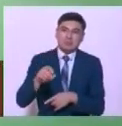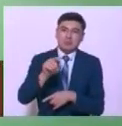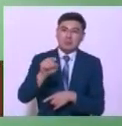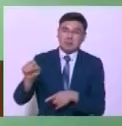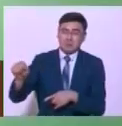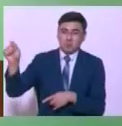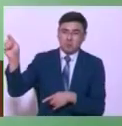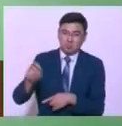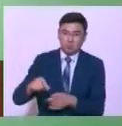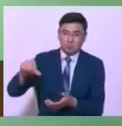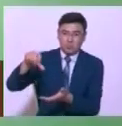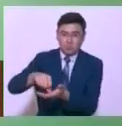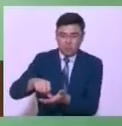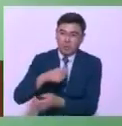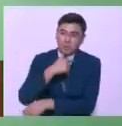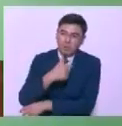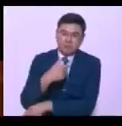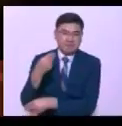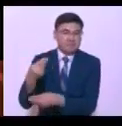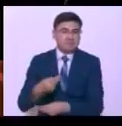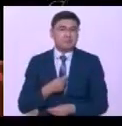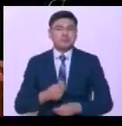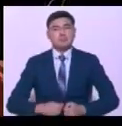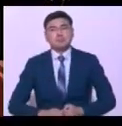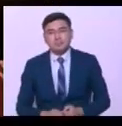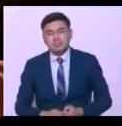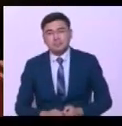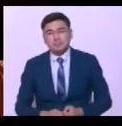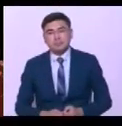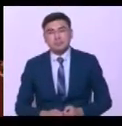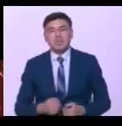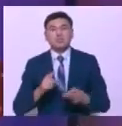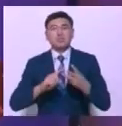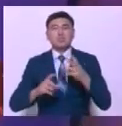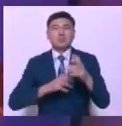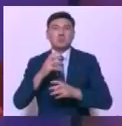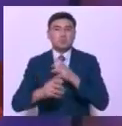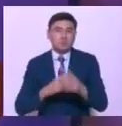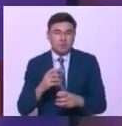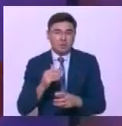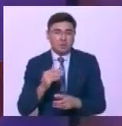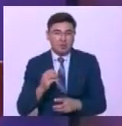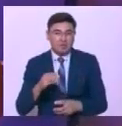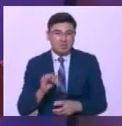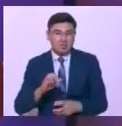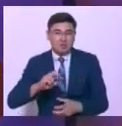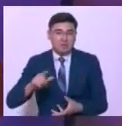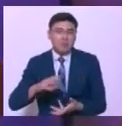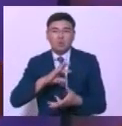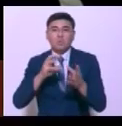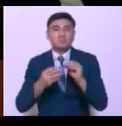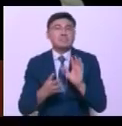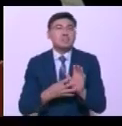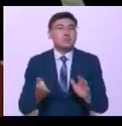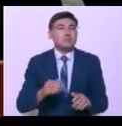фестиваль обещали Мы в магиста отметим что на третьем международном фестивале обещали Мы приняли участие дев театральных коллективов